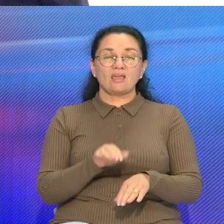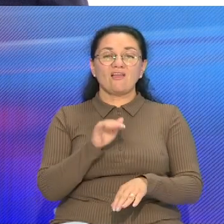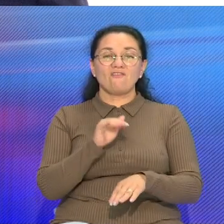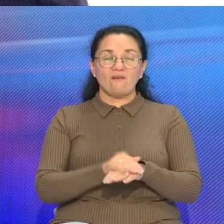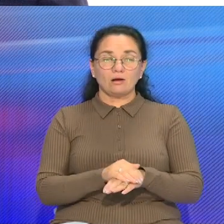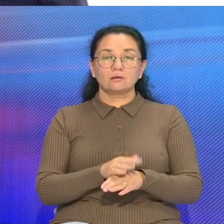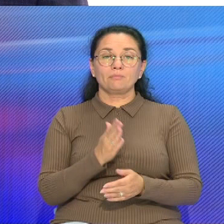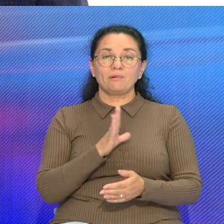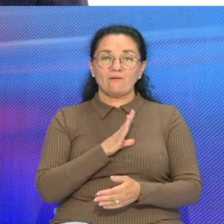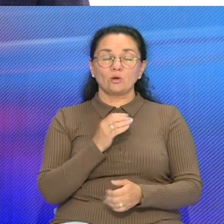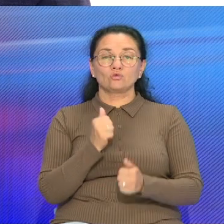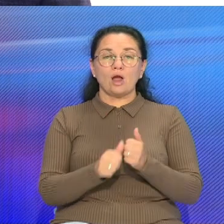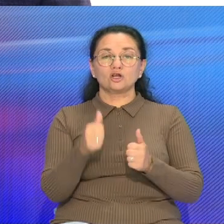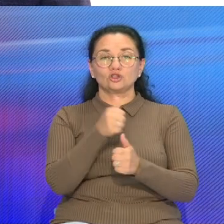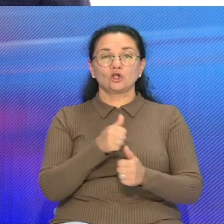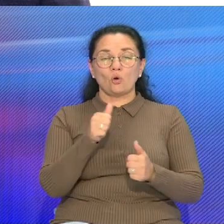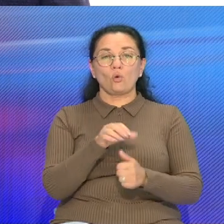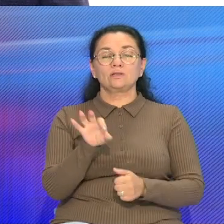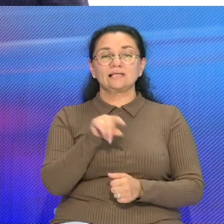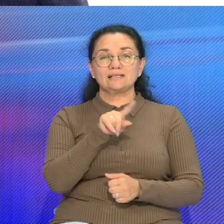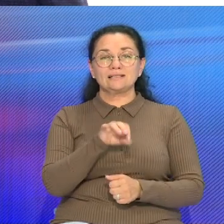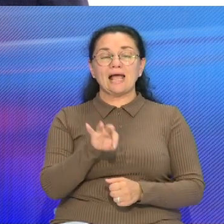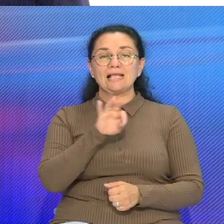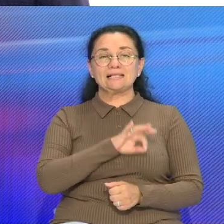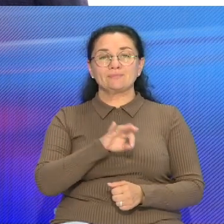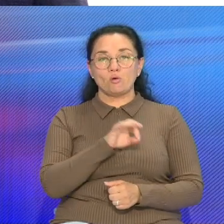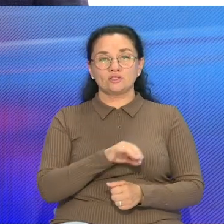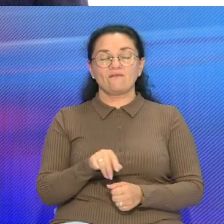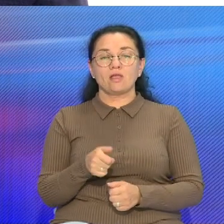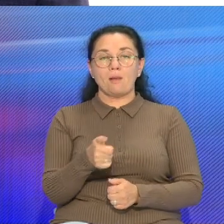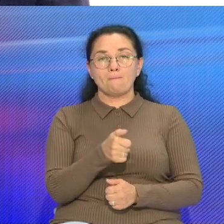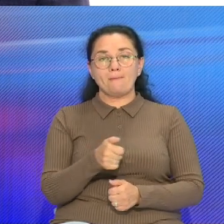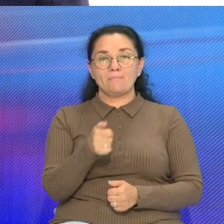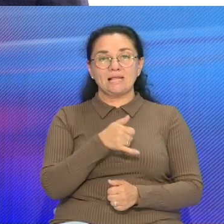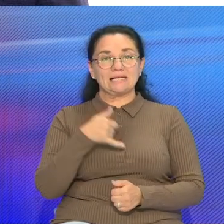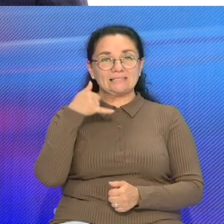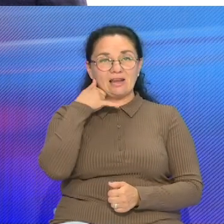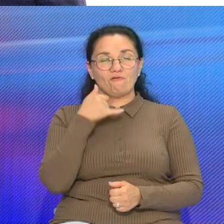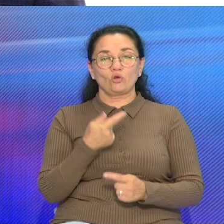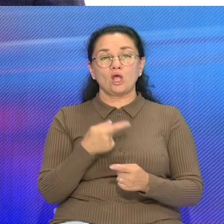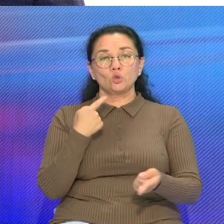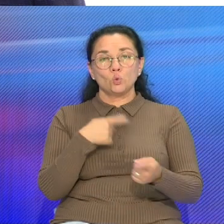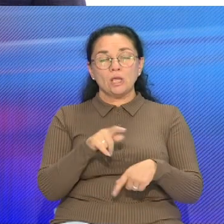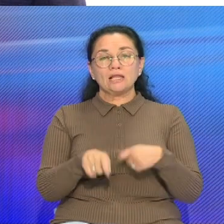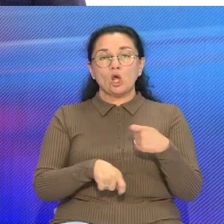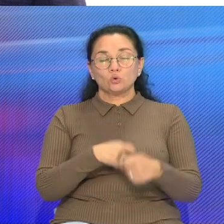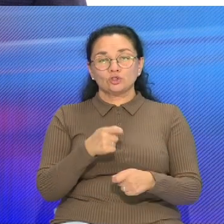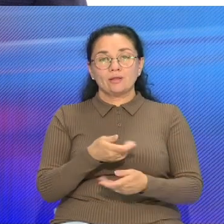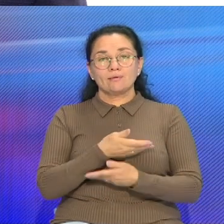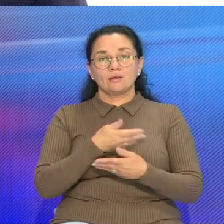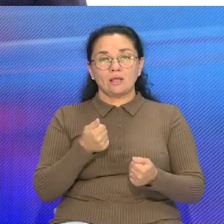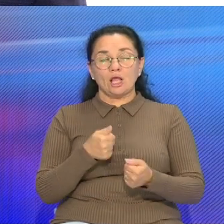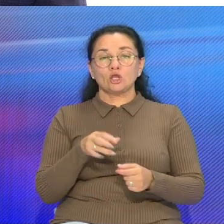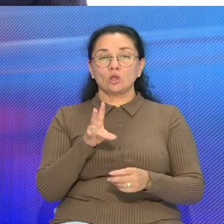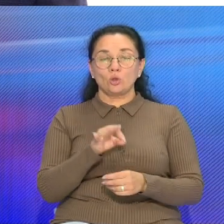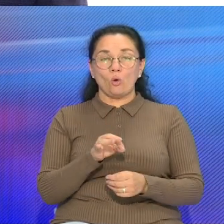каждый год за использование запрещенных гаджетов. Вот. Других каких-то серьезных нарушений нет, но вместе с тем